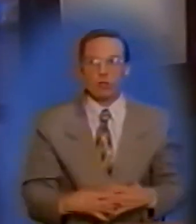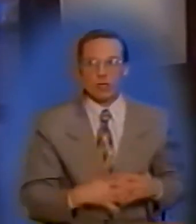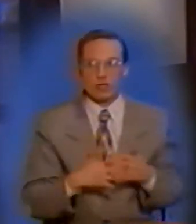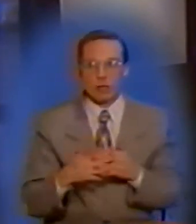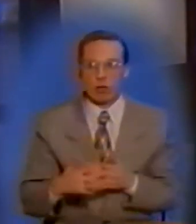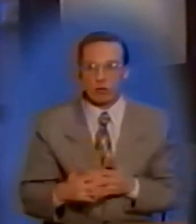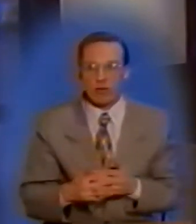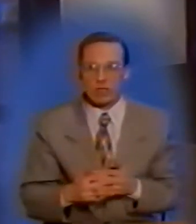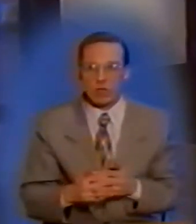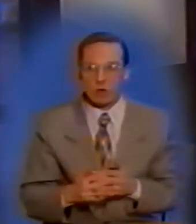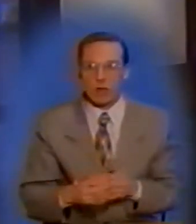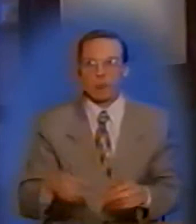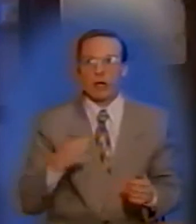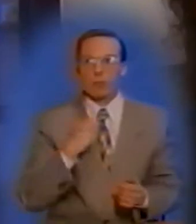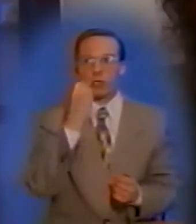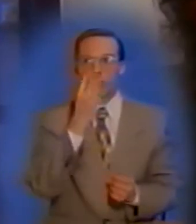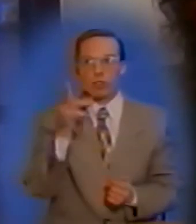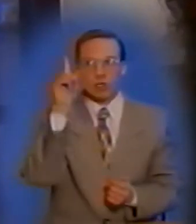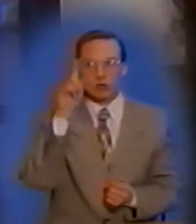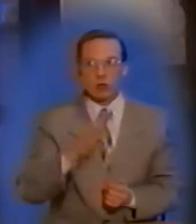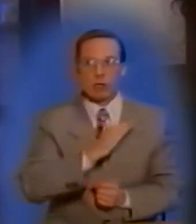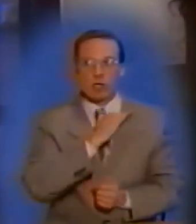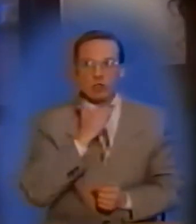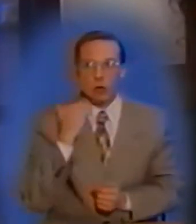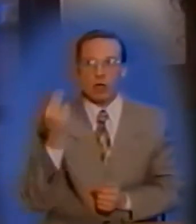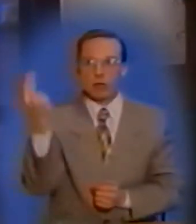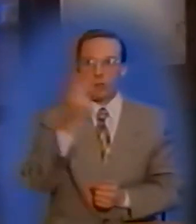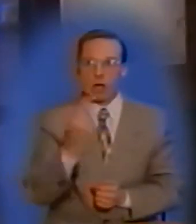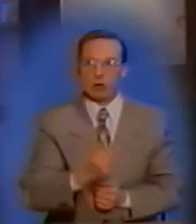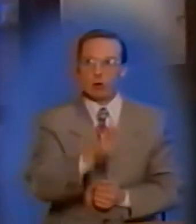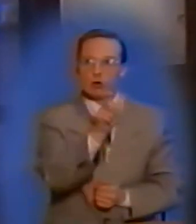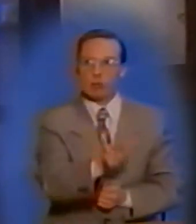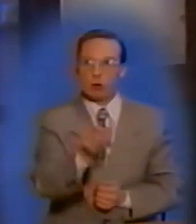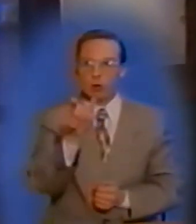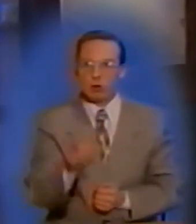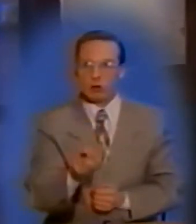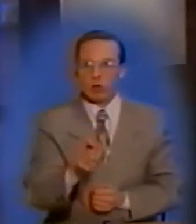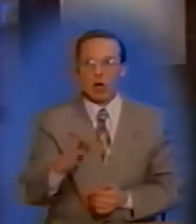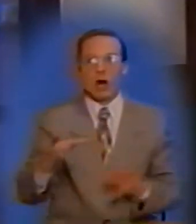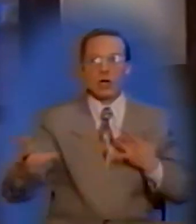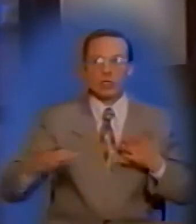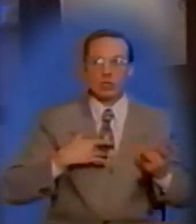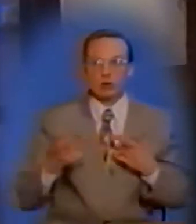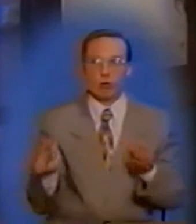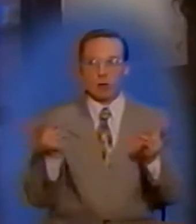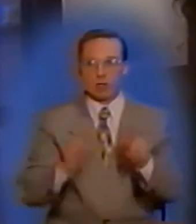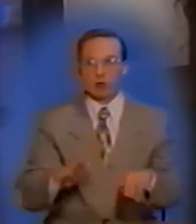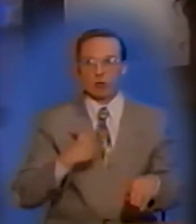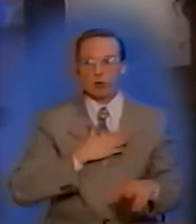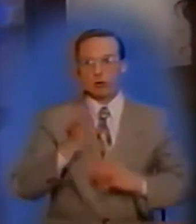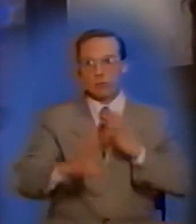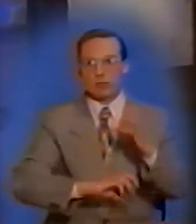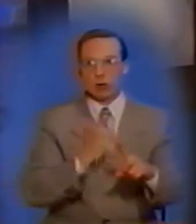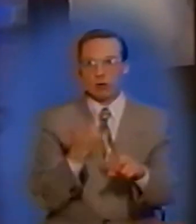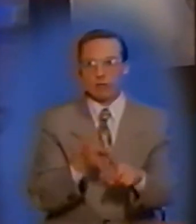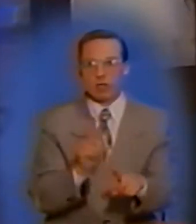Amerikos valstijose. Mes puikiai žinom, kad daug meno žmonių, artistų paliko mūsų pasaulį